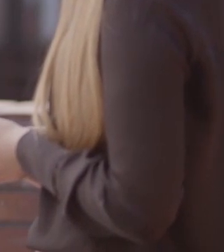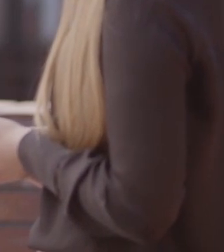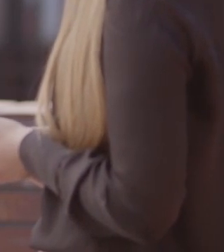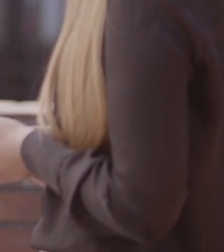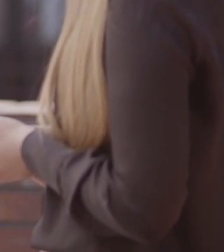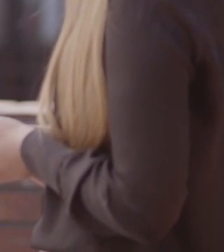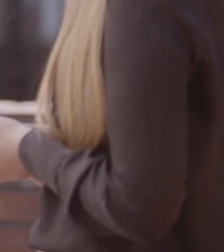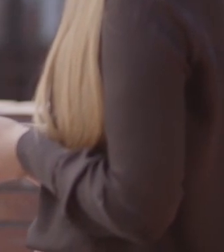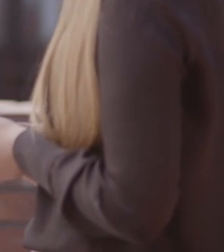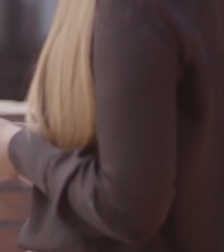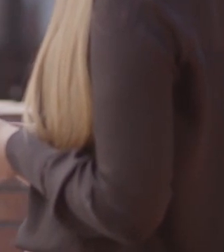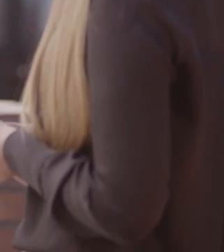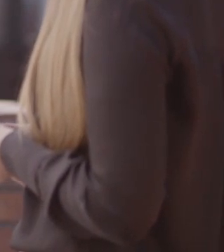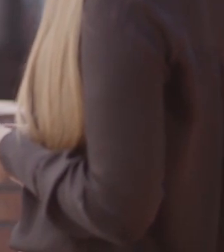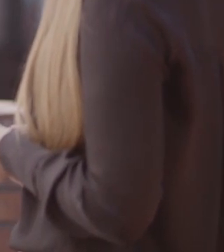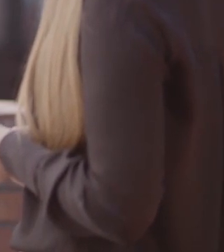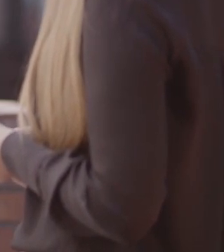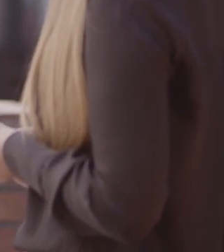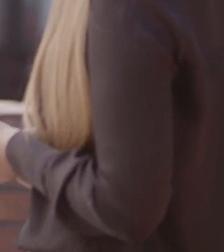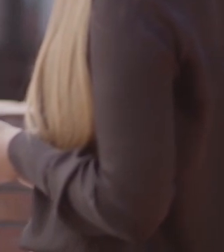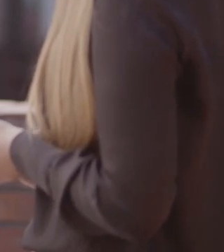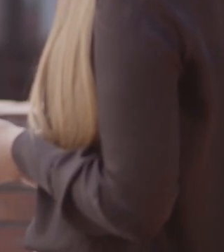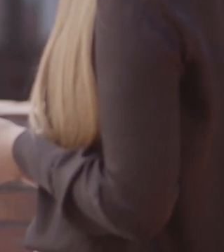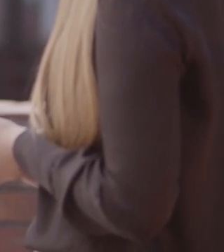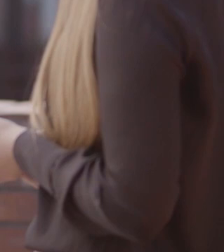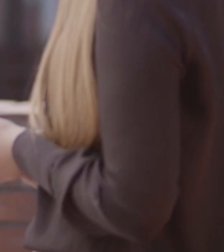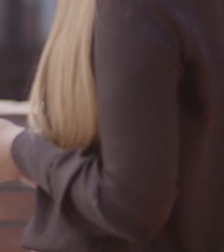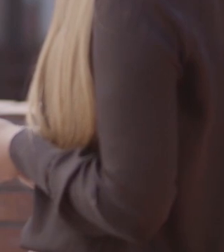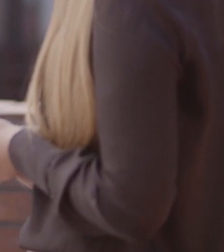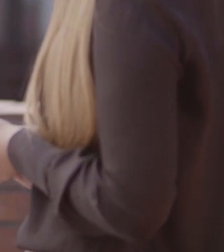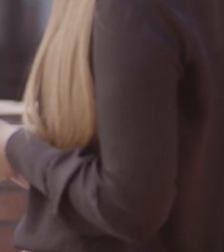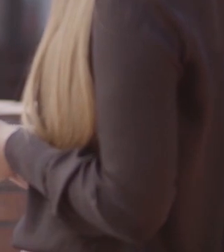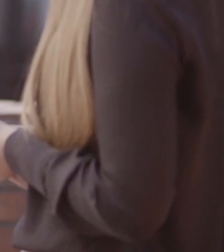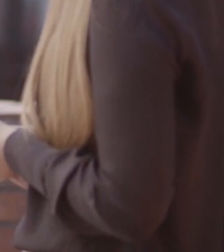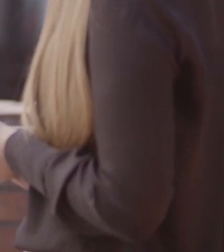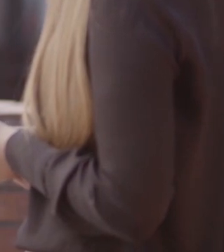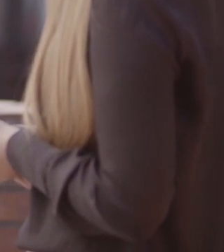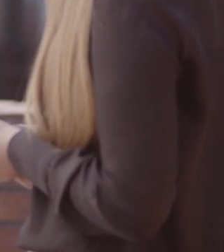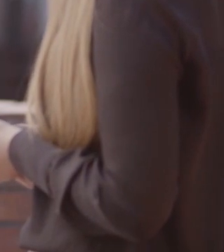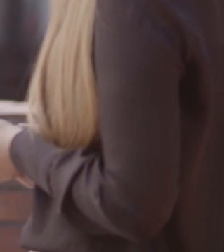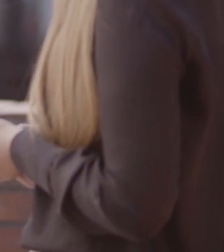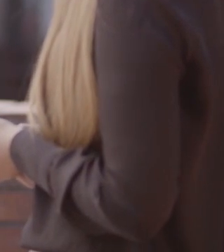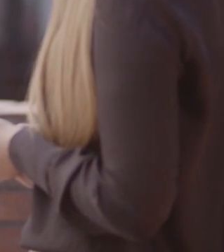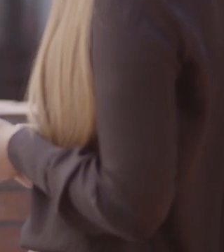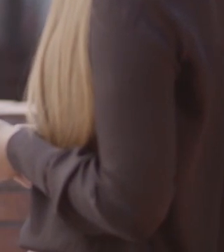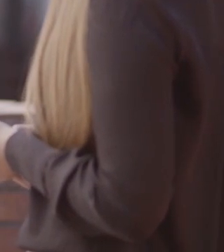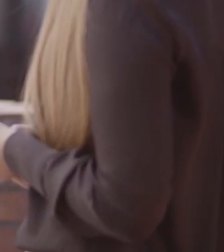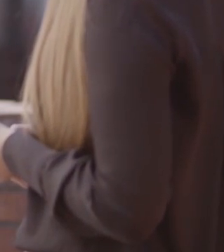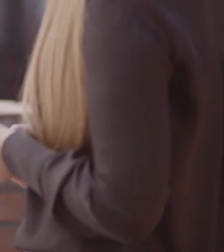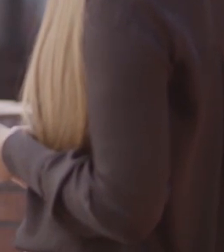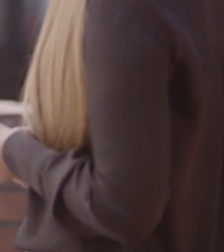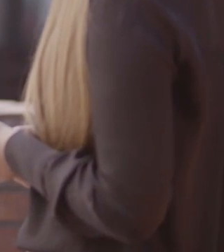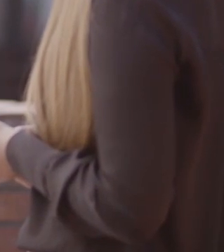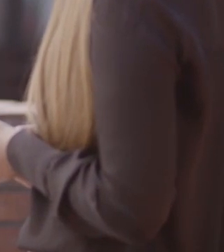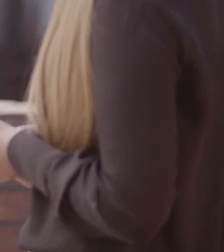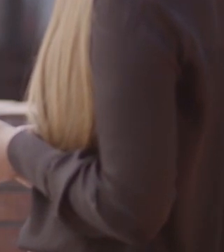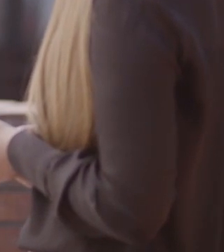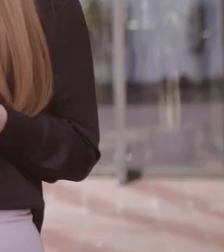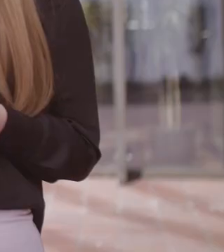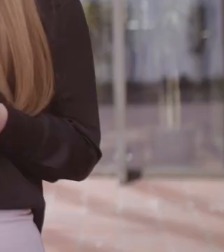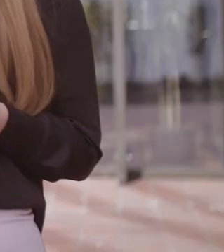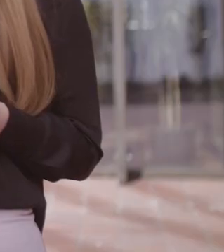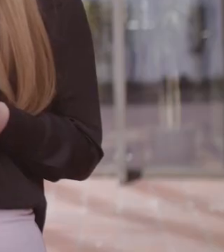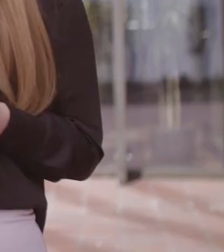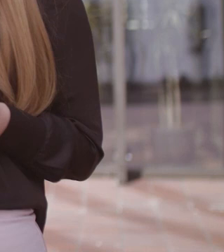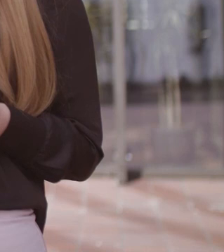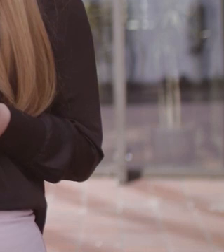chwilę wejdą w nasze szeregi. Śląski Festiwal Nauki Katowice jest to wydarzenie ogromne, jest to wydarzenie, za